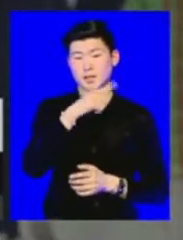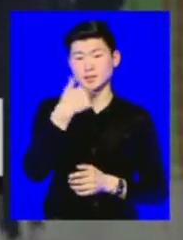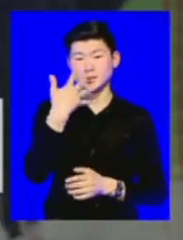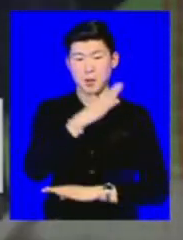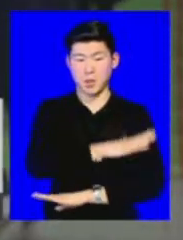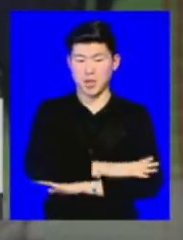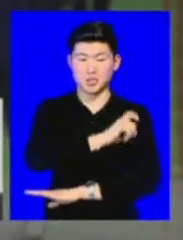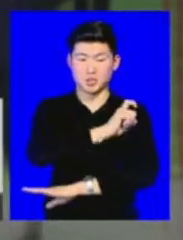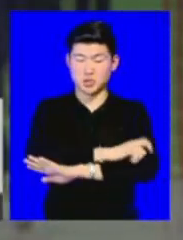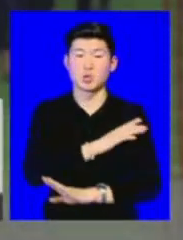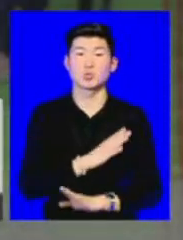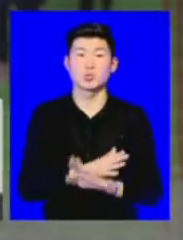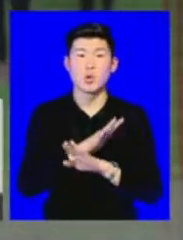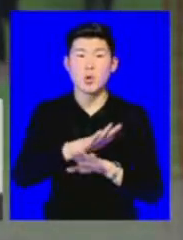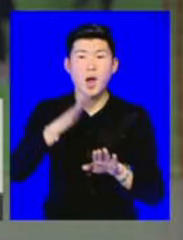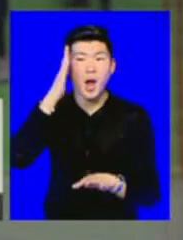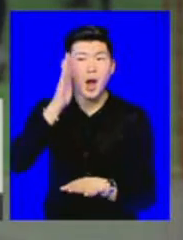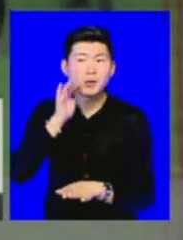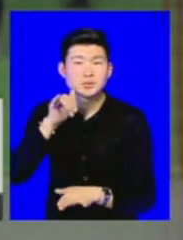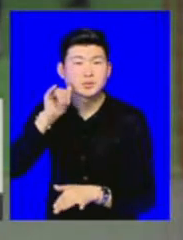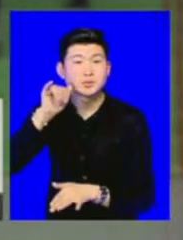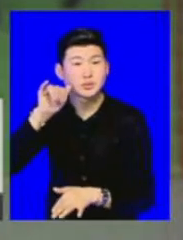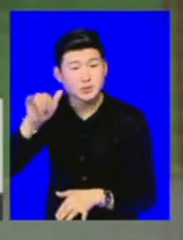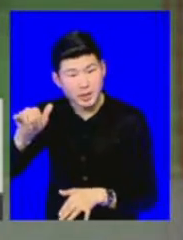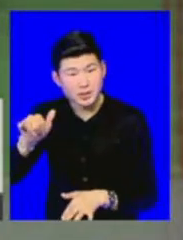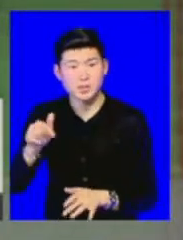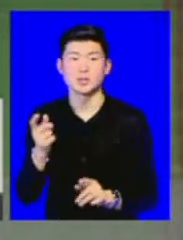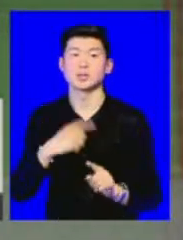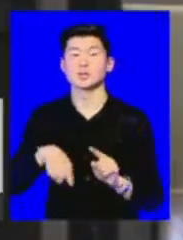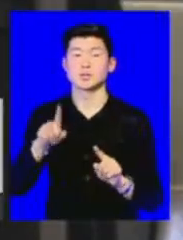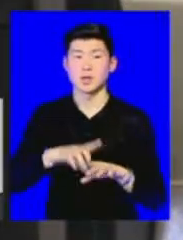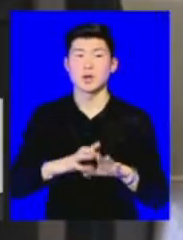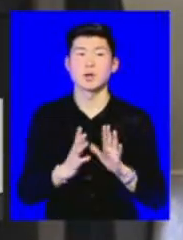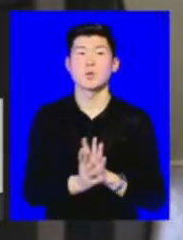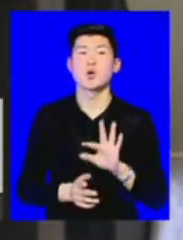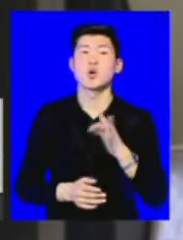хүүхдүүд эцэг эхтэйгээ холбогдох. За тэгээд одоо бусад